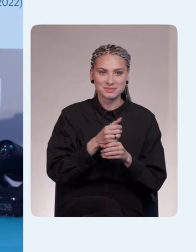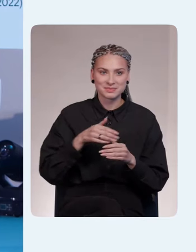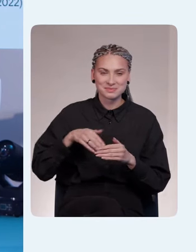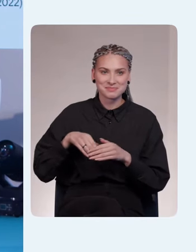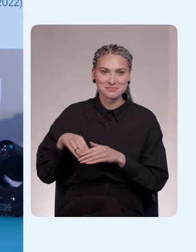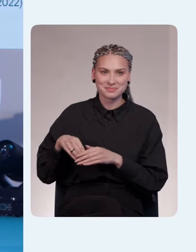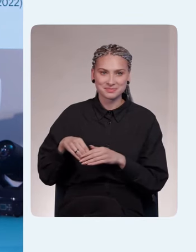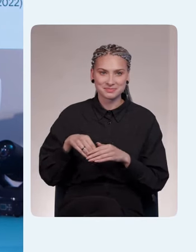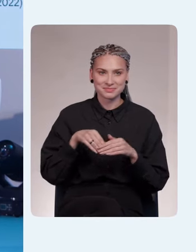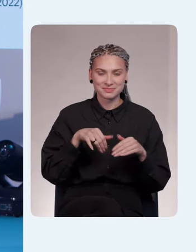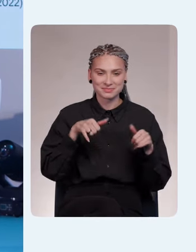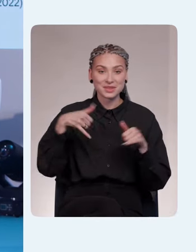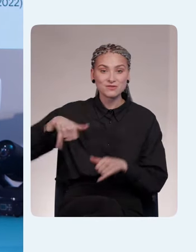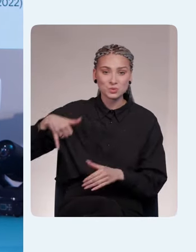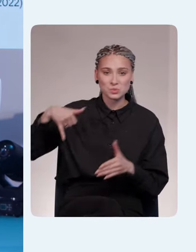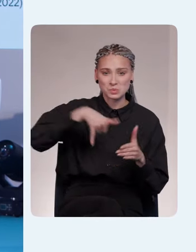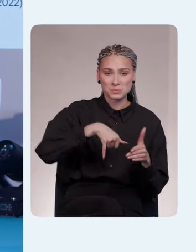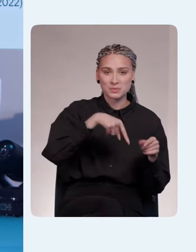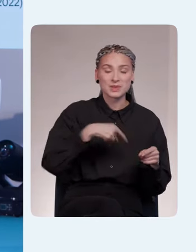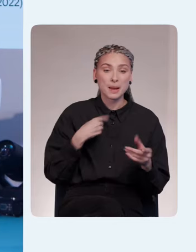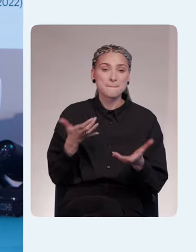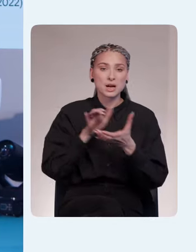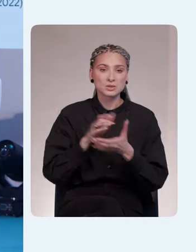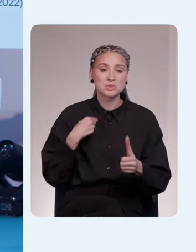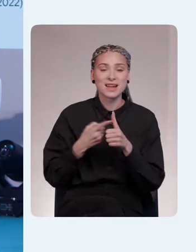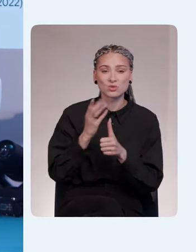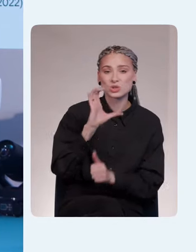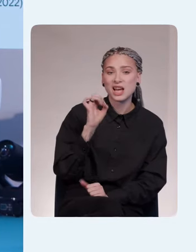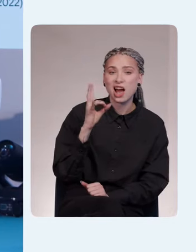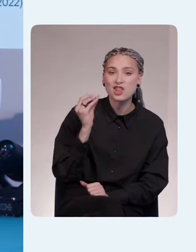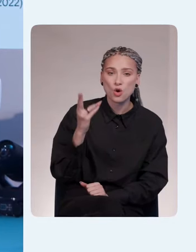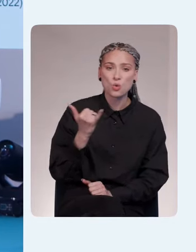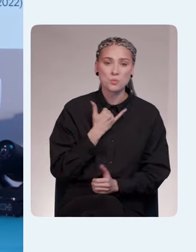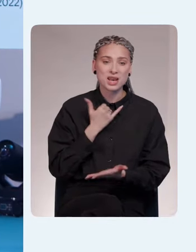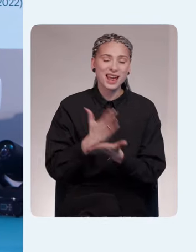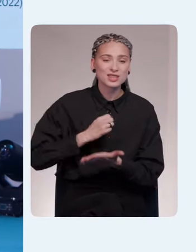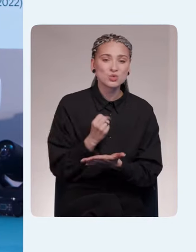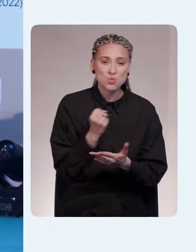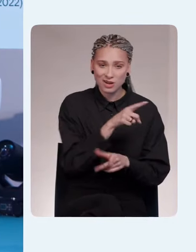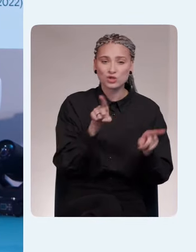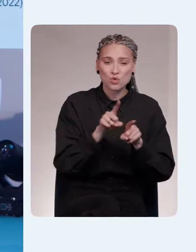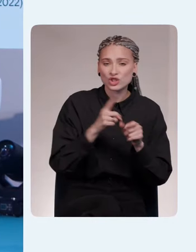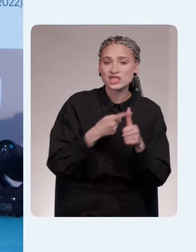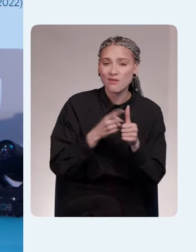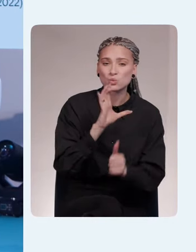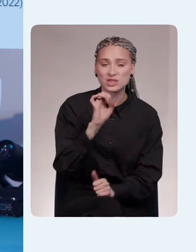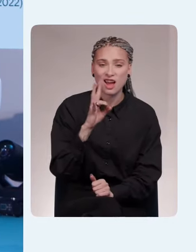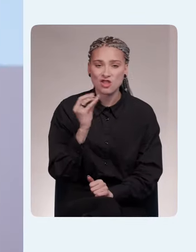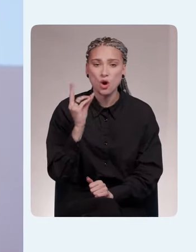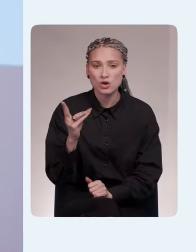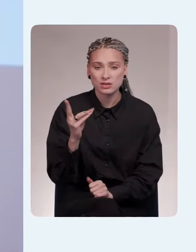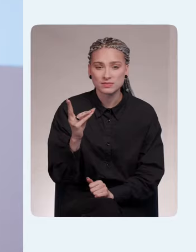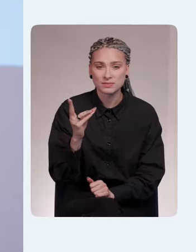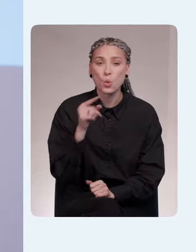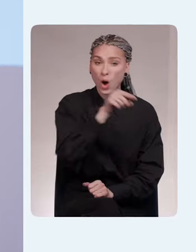супер. Да, я с вами познакомился, меня зовут Санек. У меня есть друг, которого тоже зовут Санек.